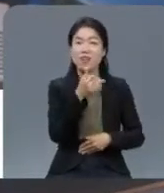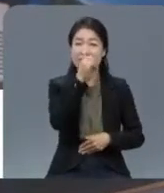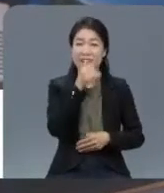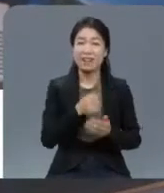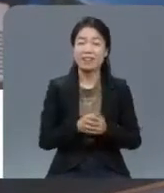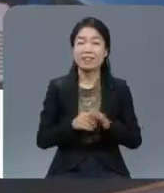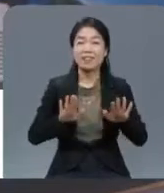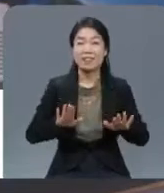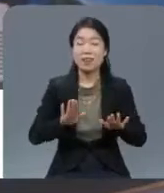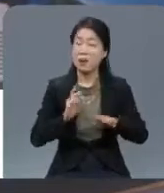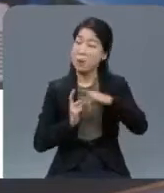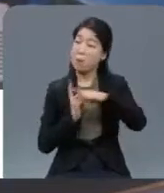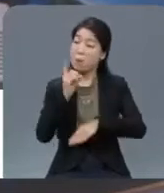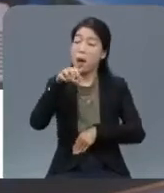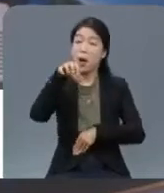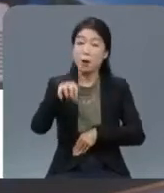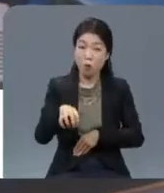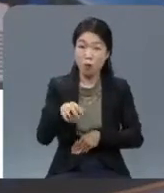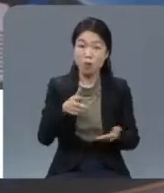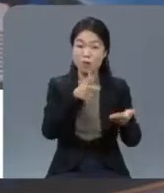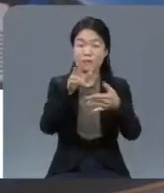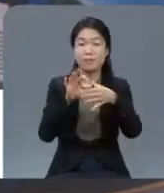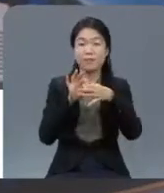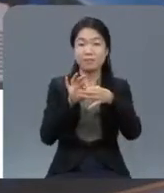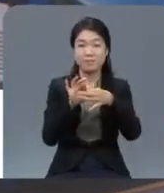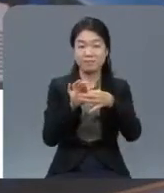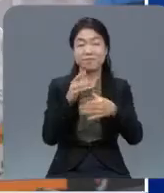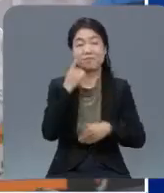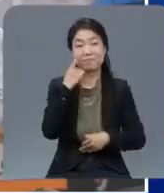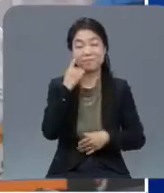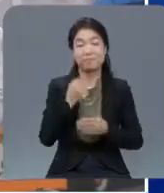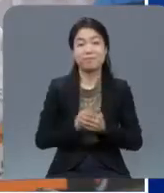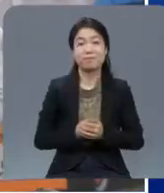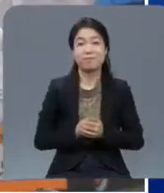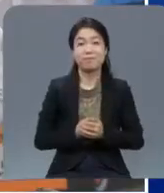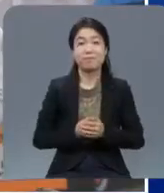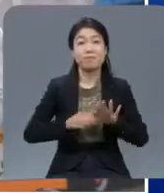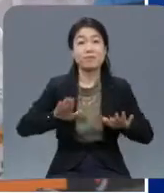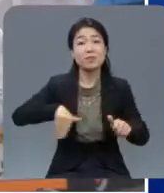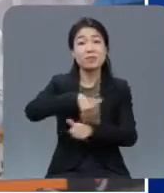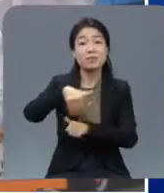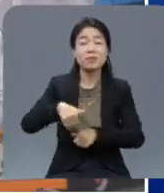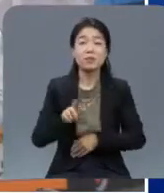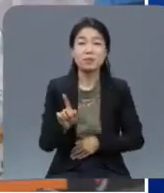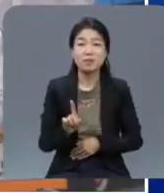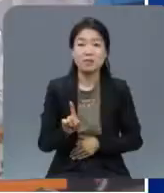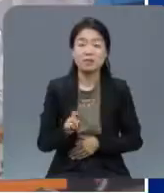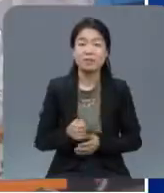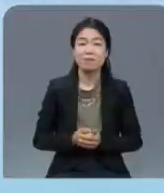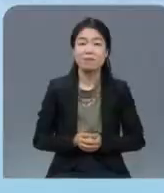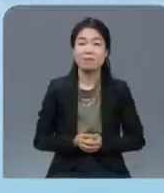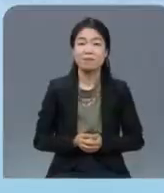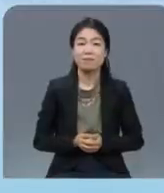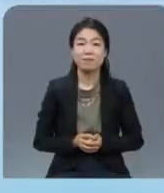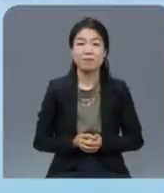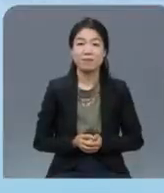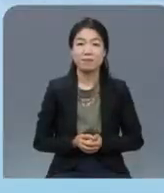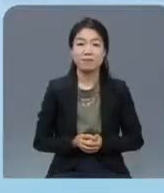고흥 우주발사 전망대에 나가 있는 취재기자 연결합니다. 김호 기자, 그곳 분위기는 어떻습니까?